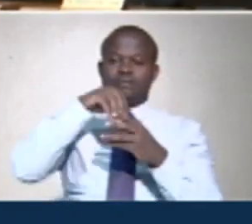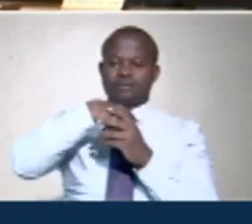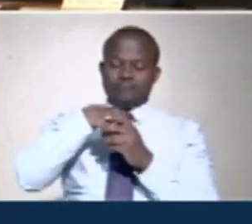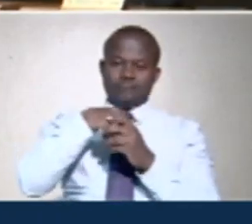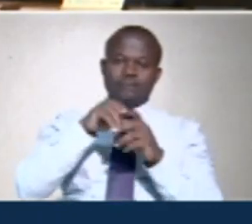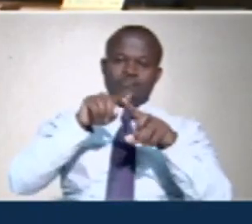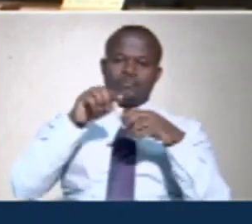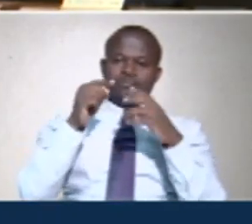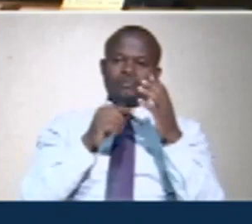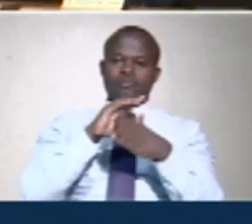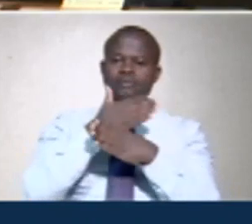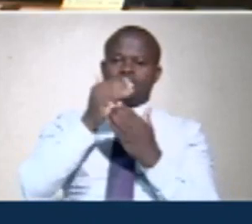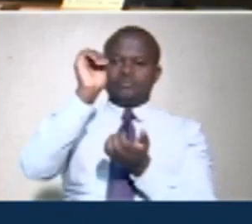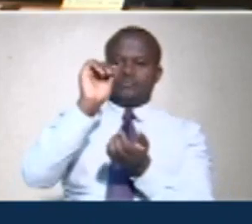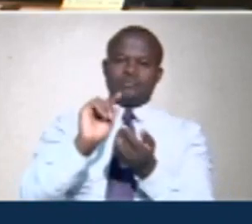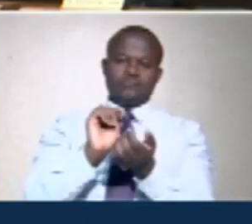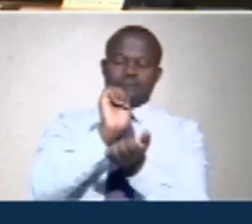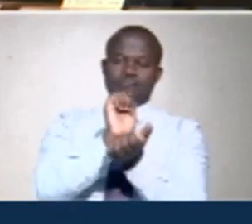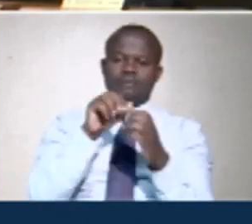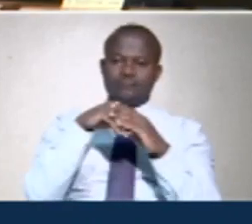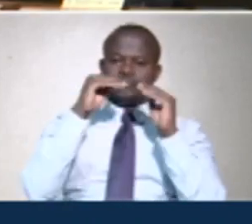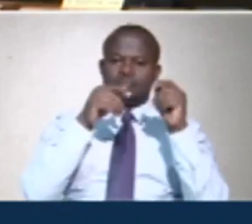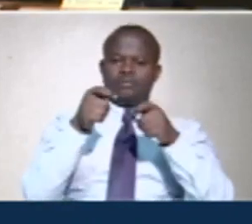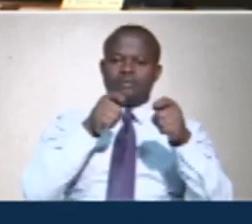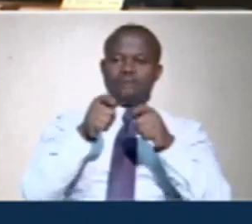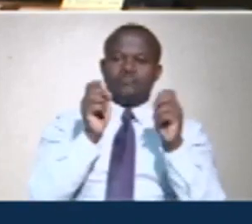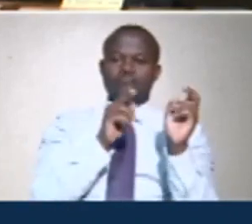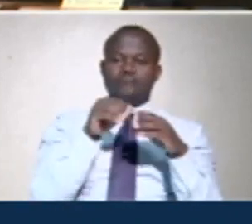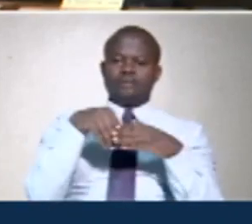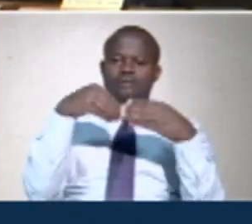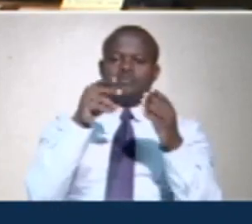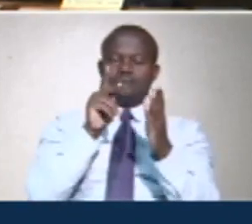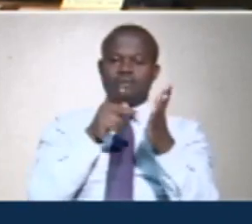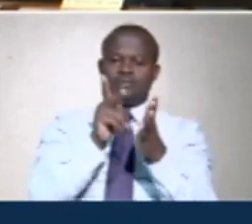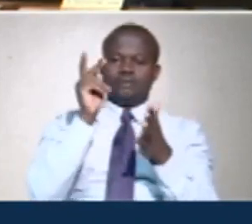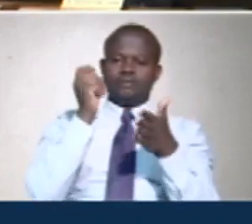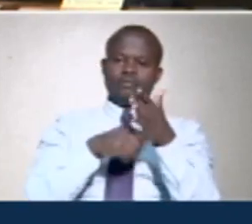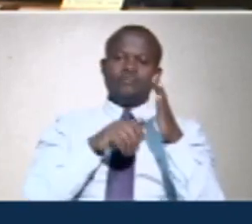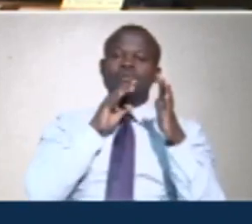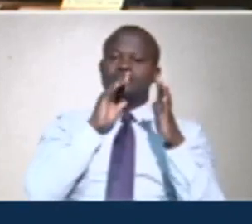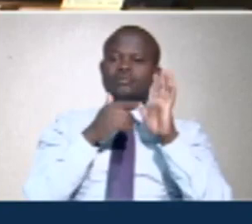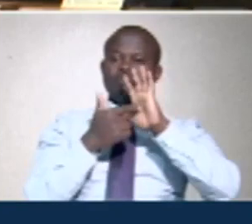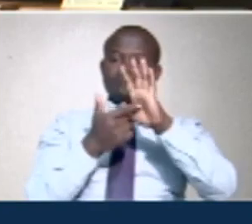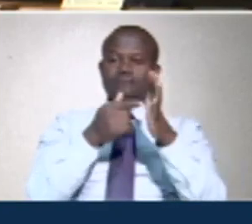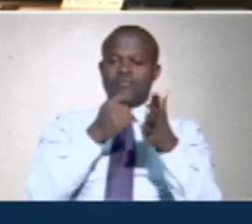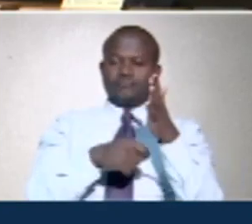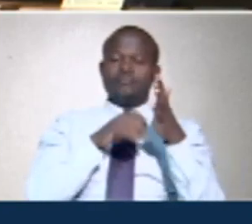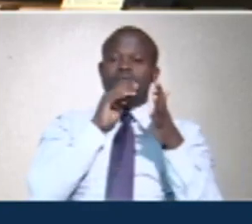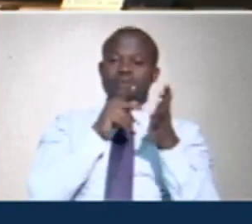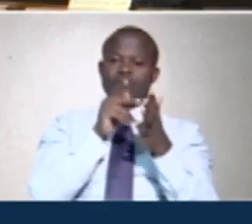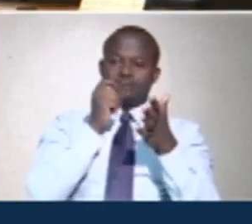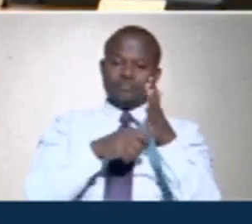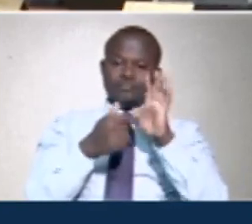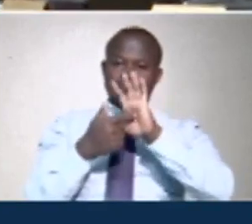hanini izishingiye ku igabanwa ry'ibihano byo ku rwego rw'ubutegetsi bisanzwe bihabwa abasora batinaga kumenyekanisha umusoro abatinaga gusora